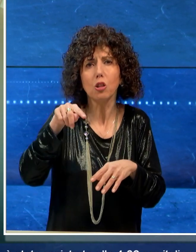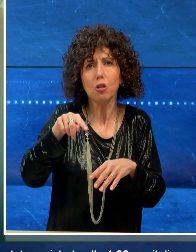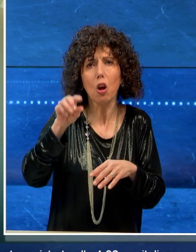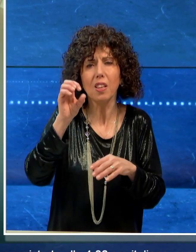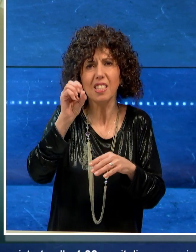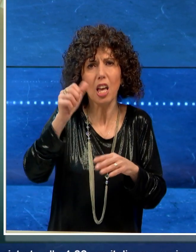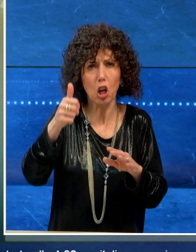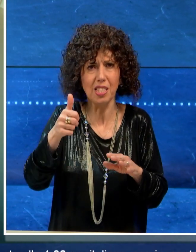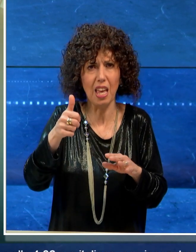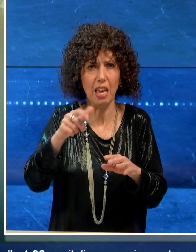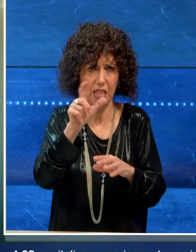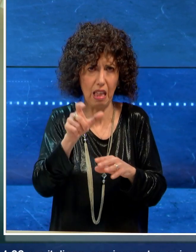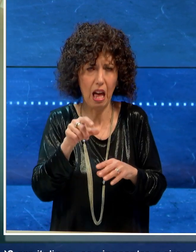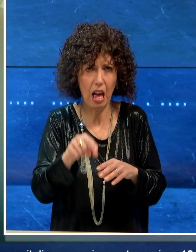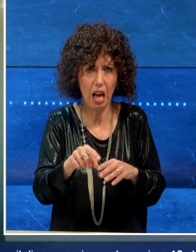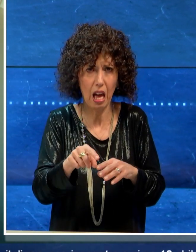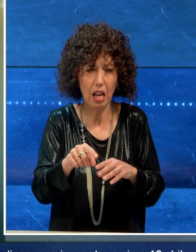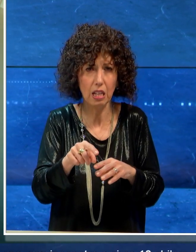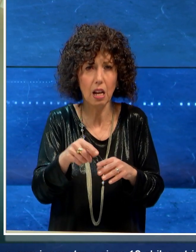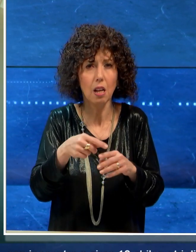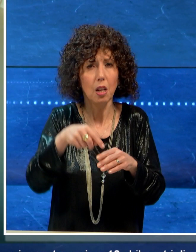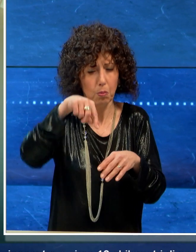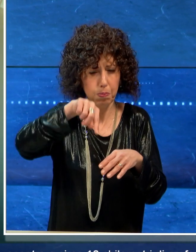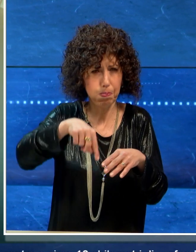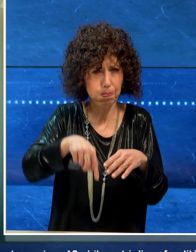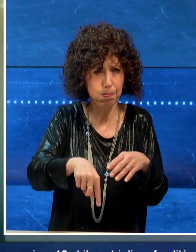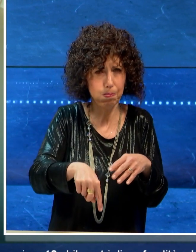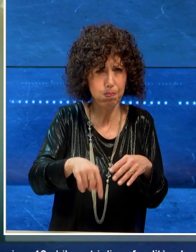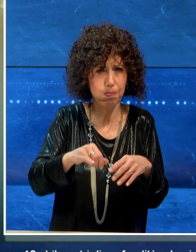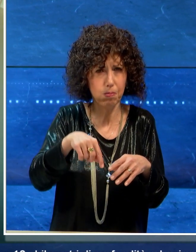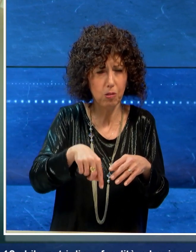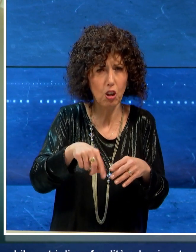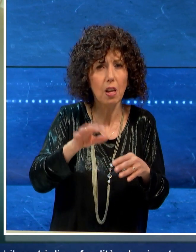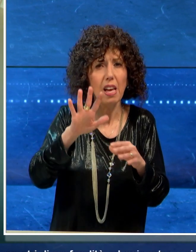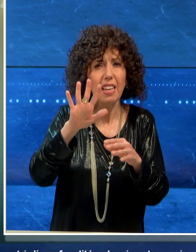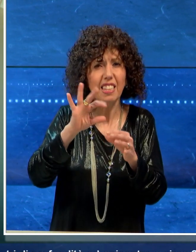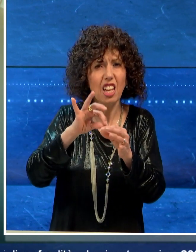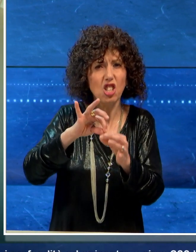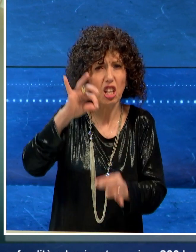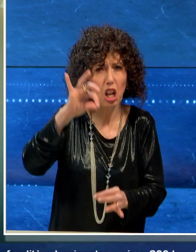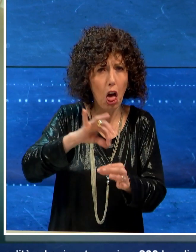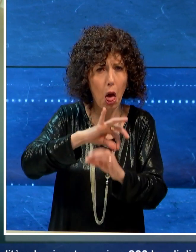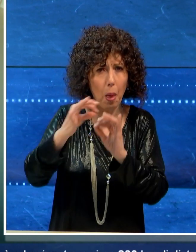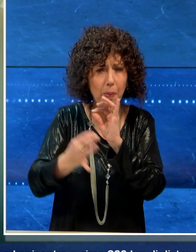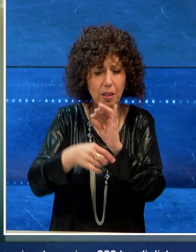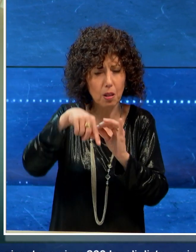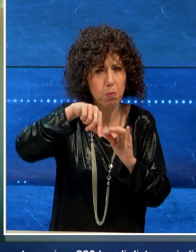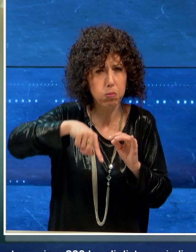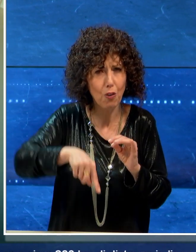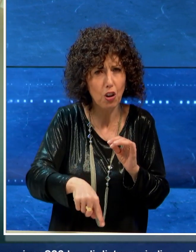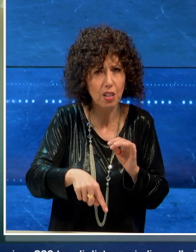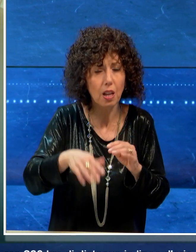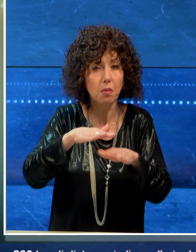ora italiana con ipocentro a circa 10 km di profondità ed